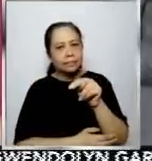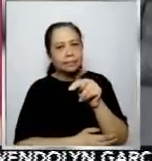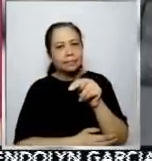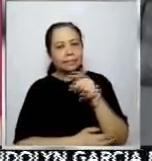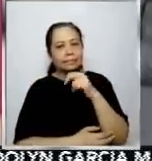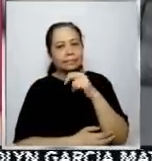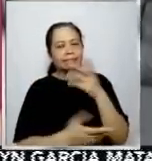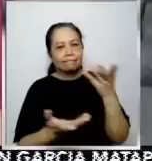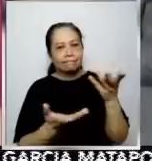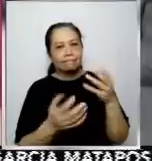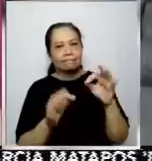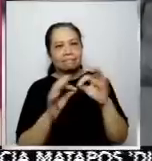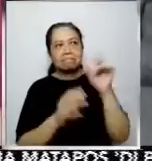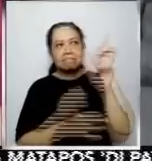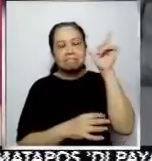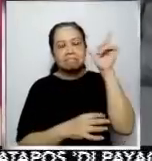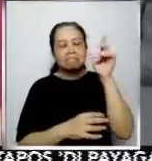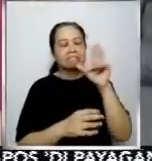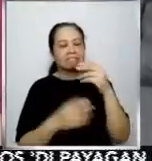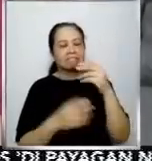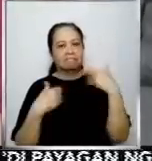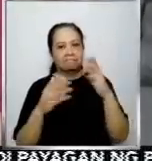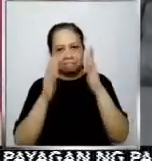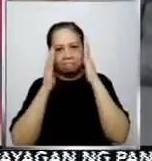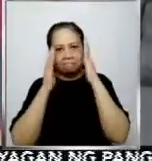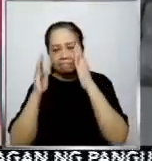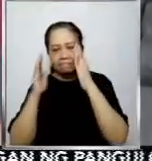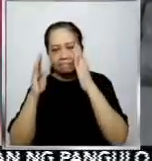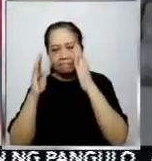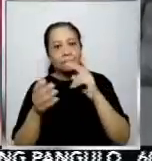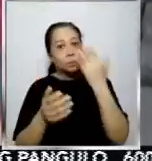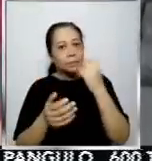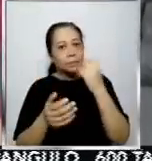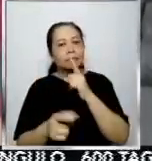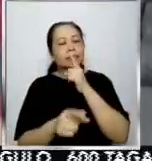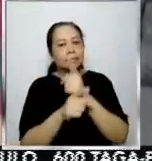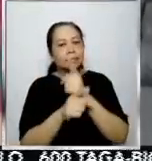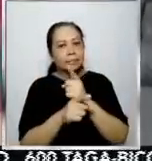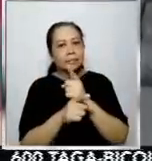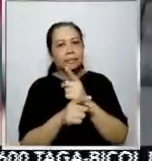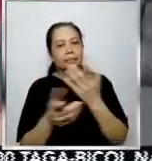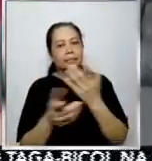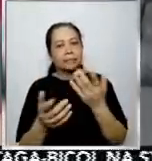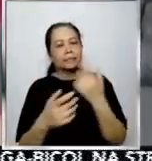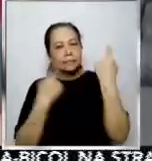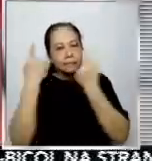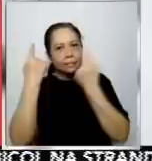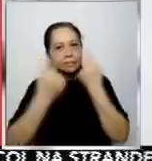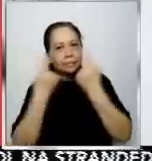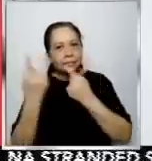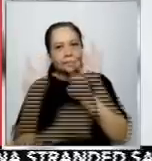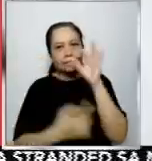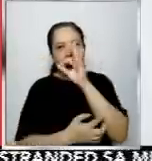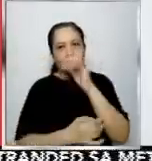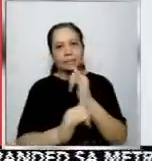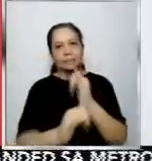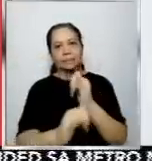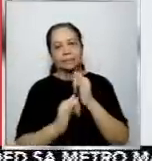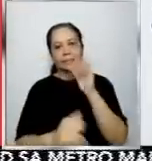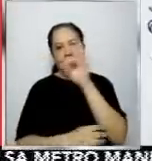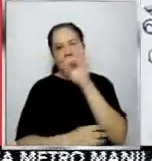mga tenga dahil tunay at bukal pa rin ang pagmamalasakit ng mga Pilipino sa kanyang kapwa. Maraming salamat po,